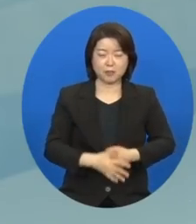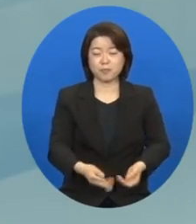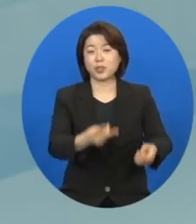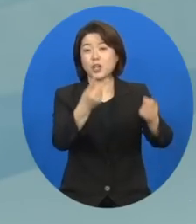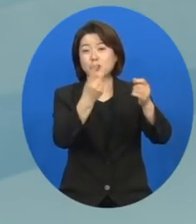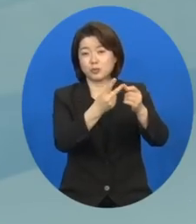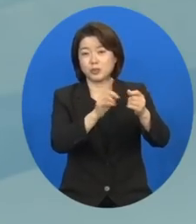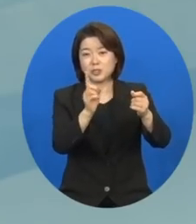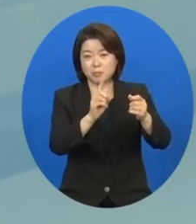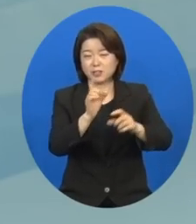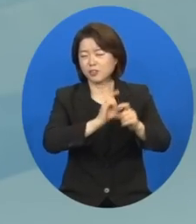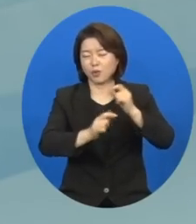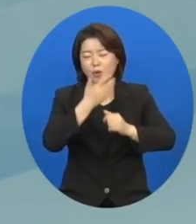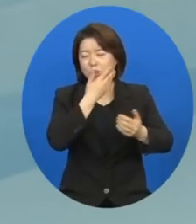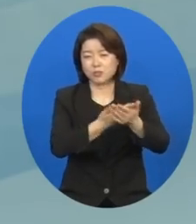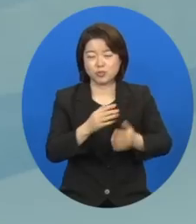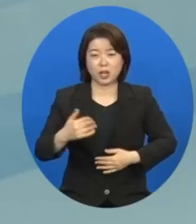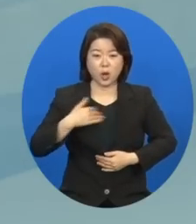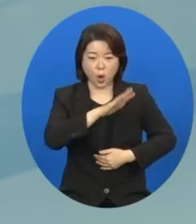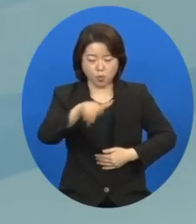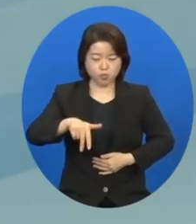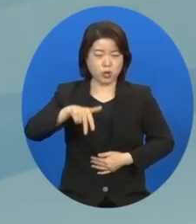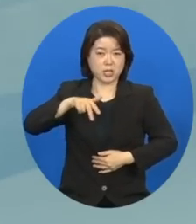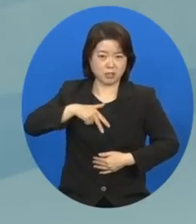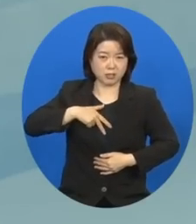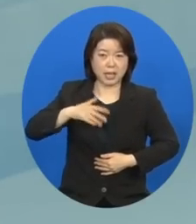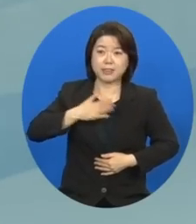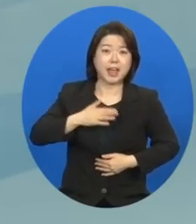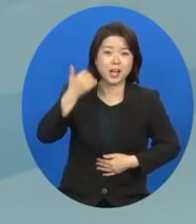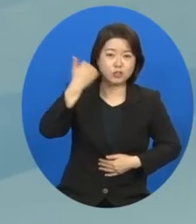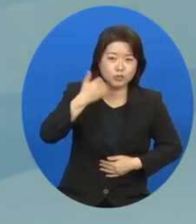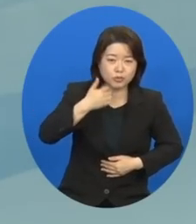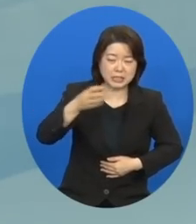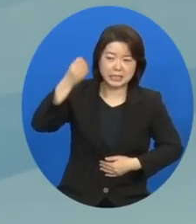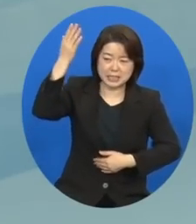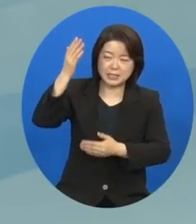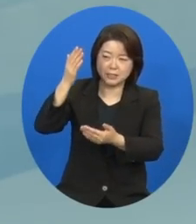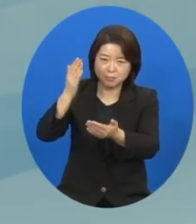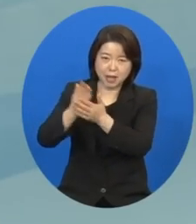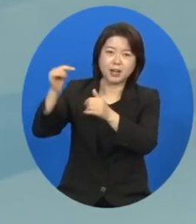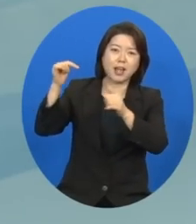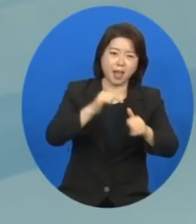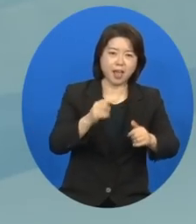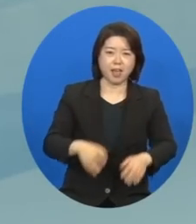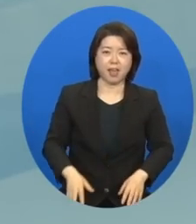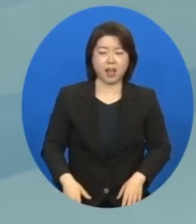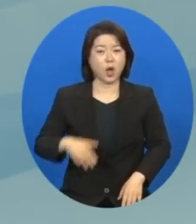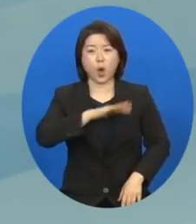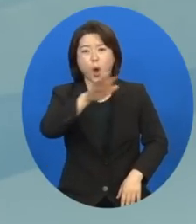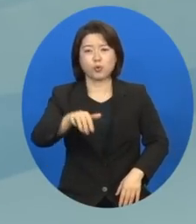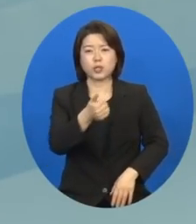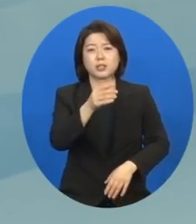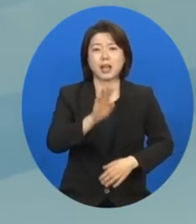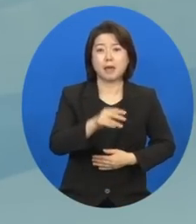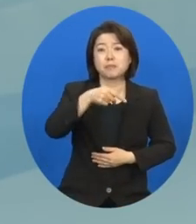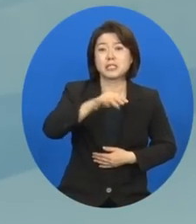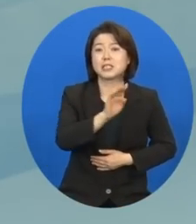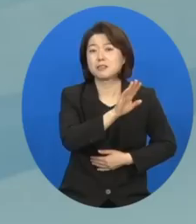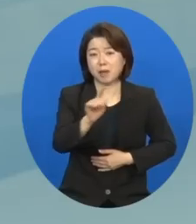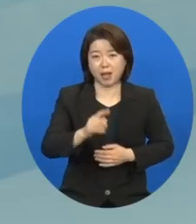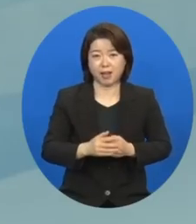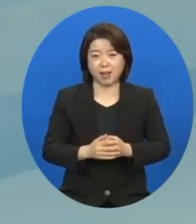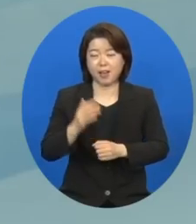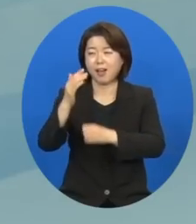번째는요, 더 중요한 것입니다. 우리의 정체성을 잊지 않게 하기 위해서 우리는요, 헵시바라는 것입니다.